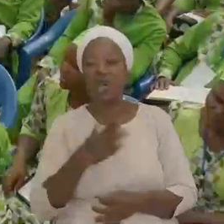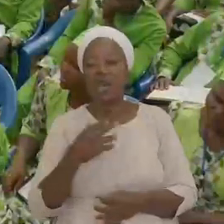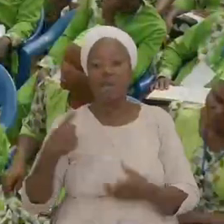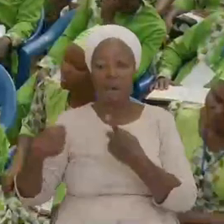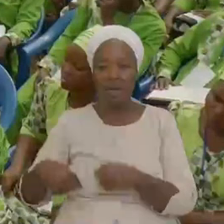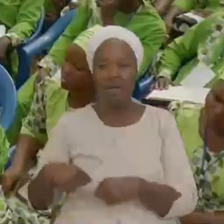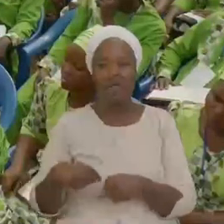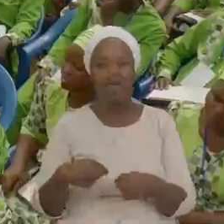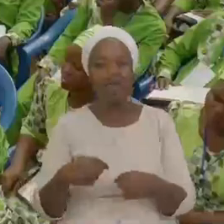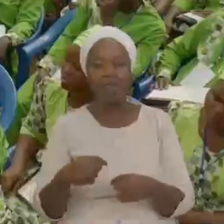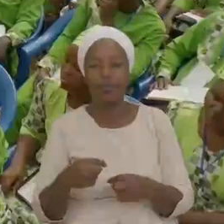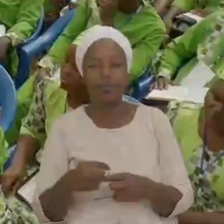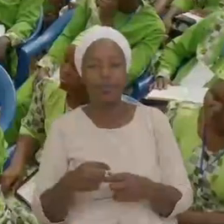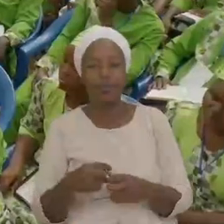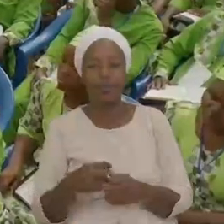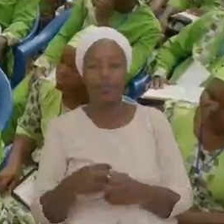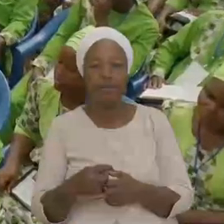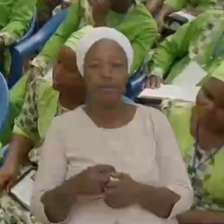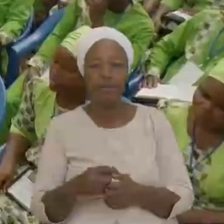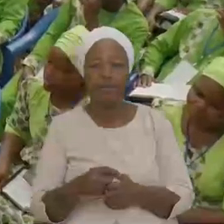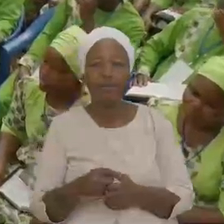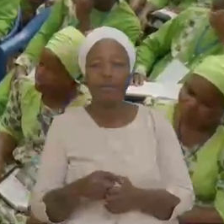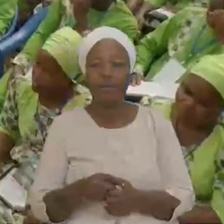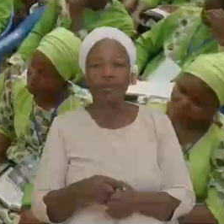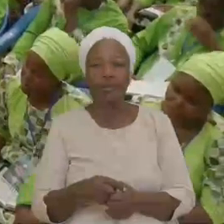esprit, de toute notre vie.